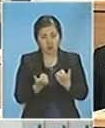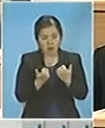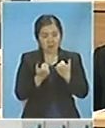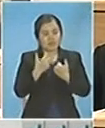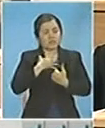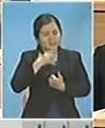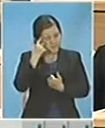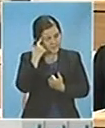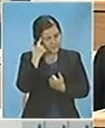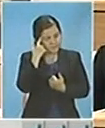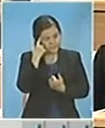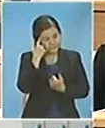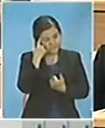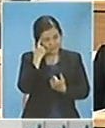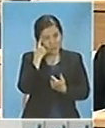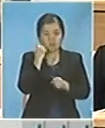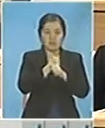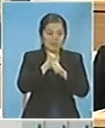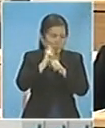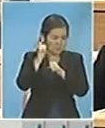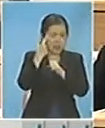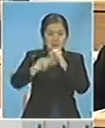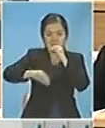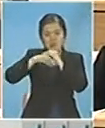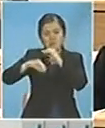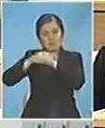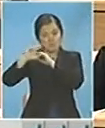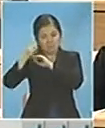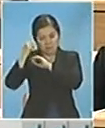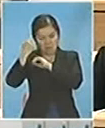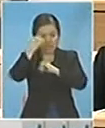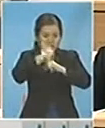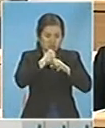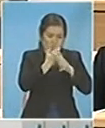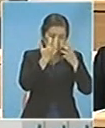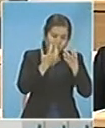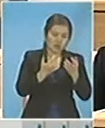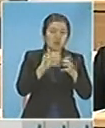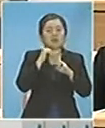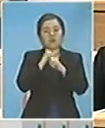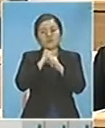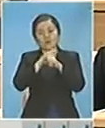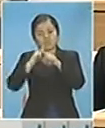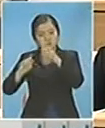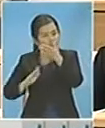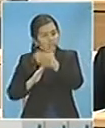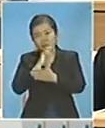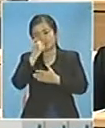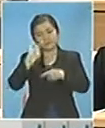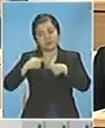ฉันก็ถือว่าเป็นภาระหน้าที่ใหม่เข้าไปอีกจะทำให้ประสบความสำเร็จยากนะคะไม่มีความมั่นใ